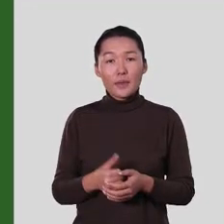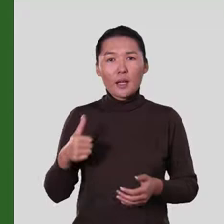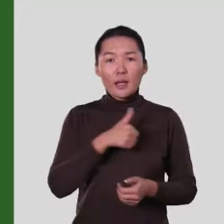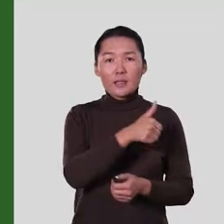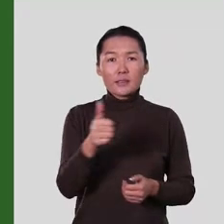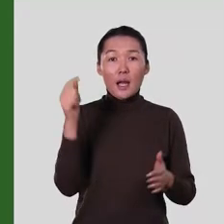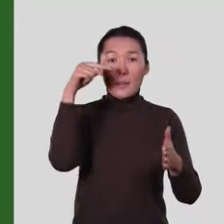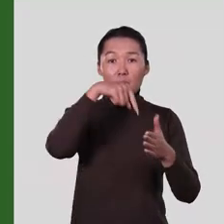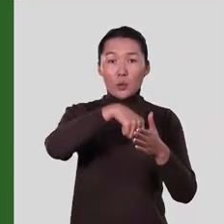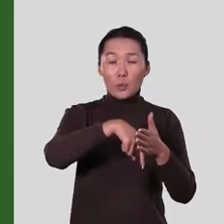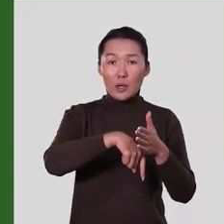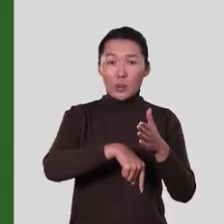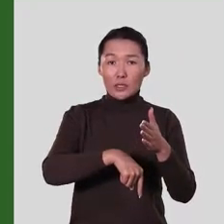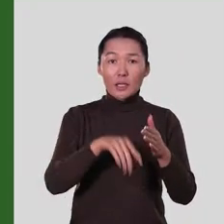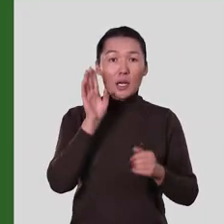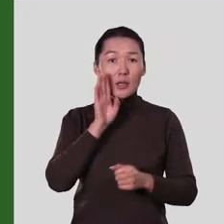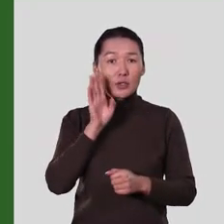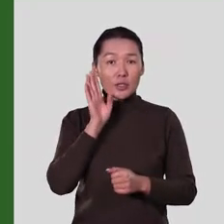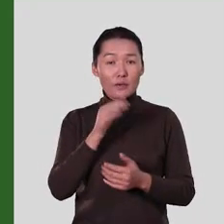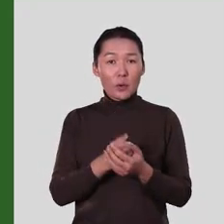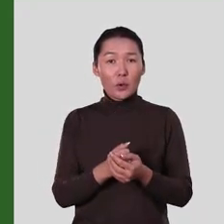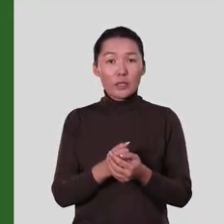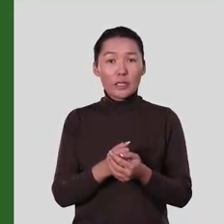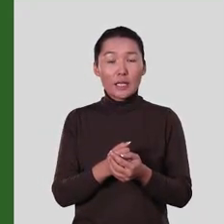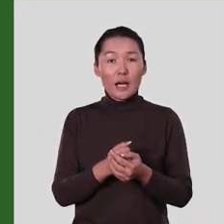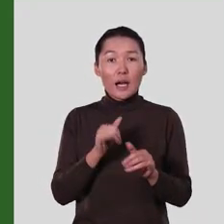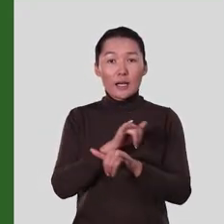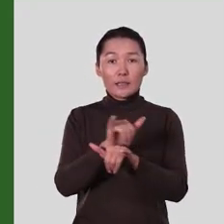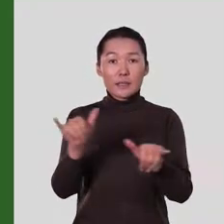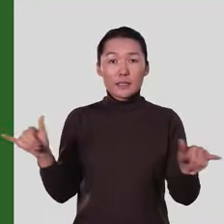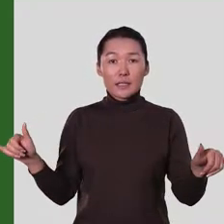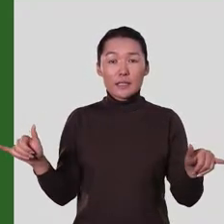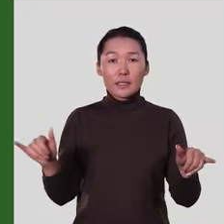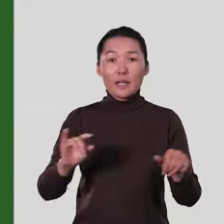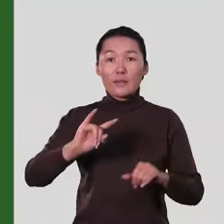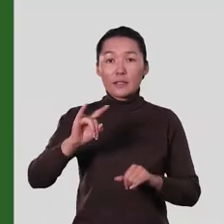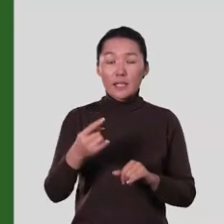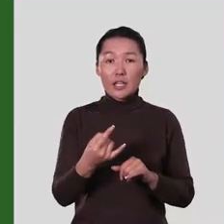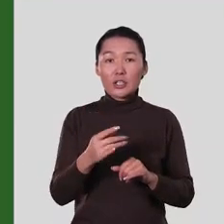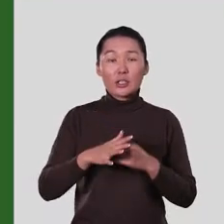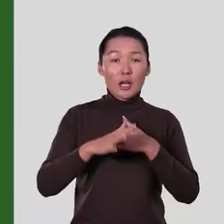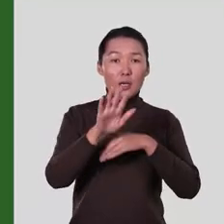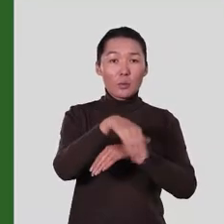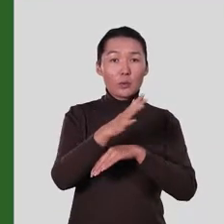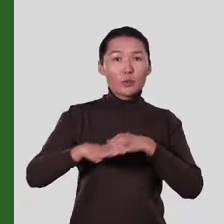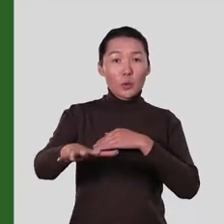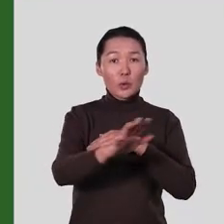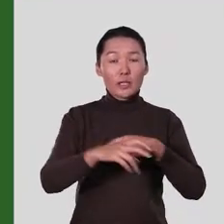Самые глубоко залегающие воды распространены в трещинах, пустотах,